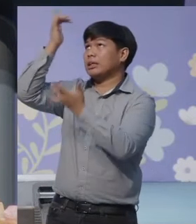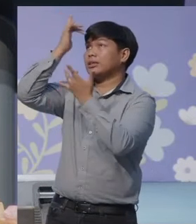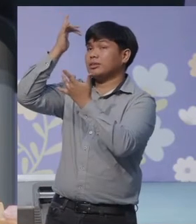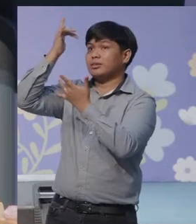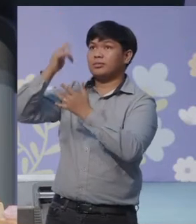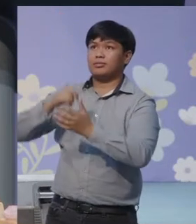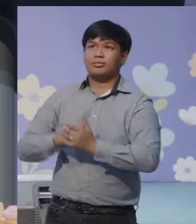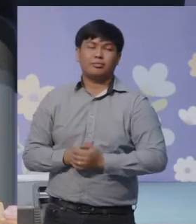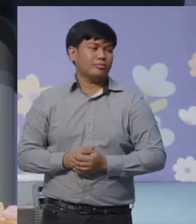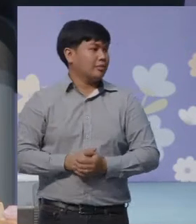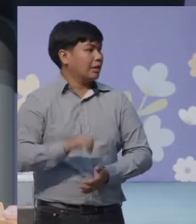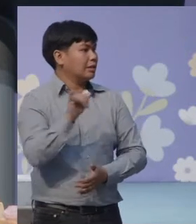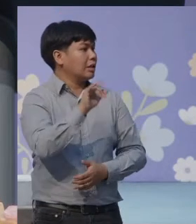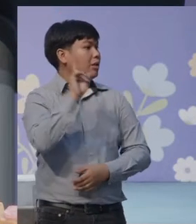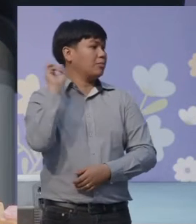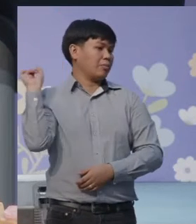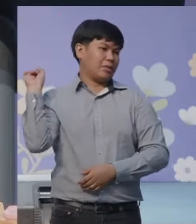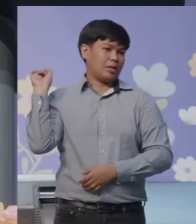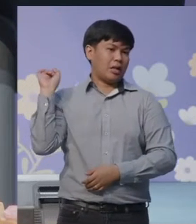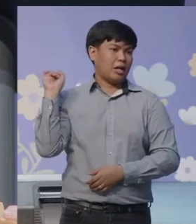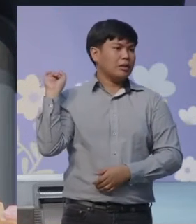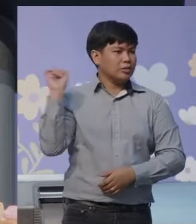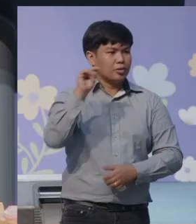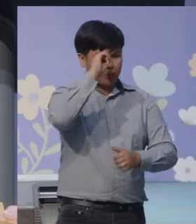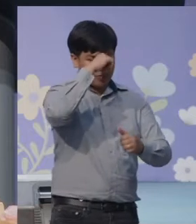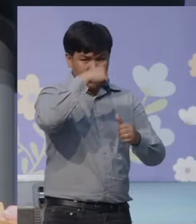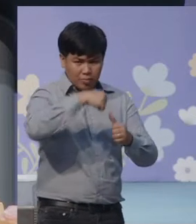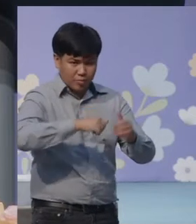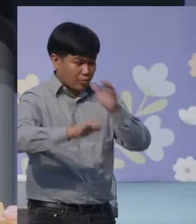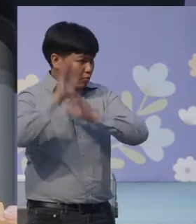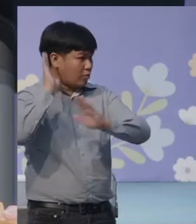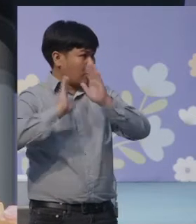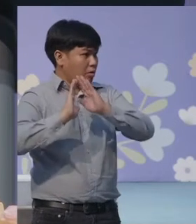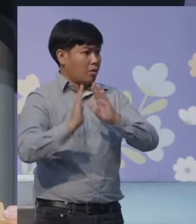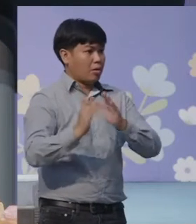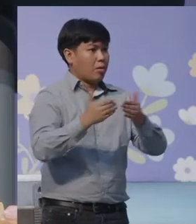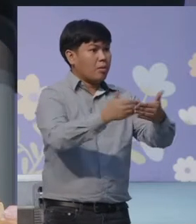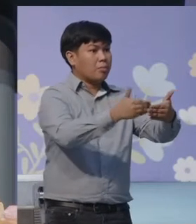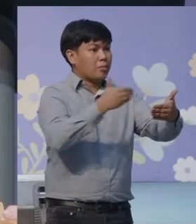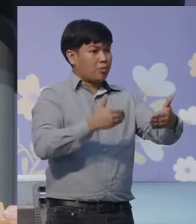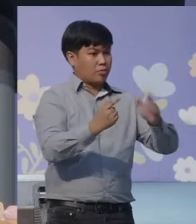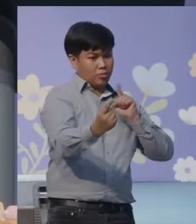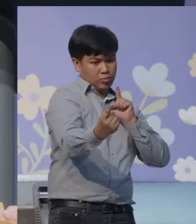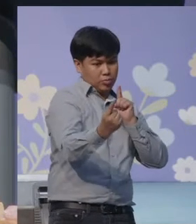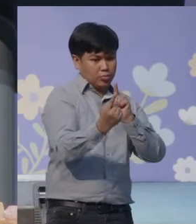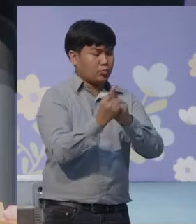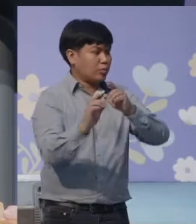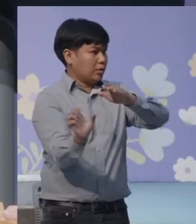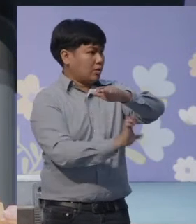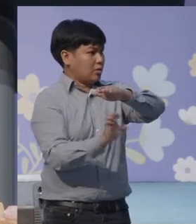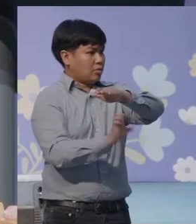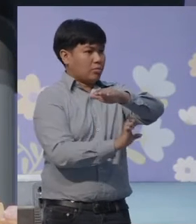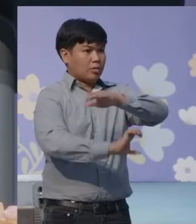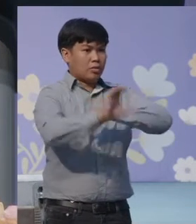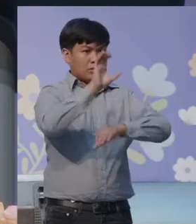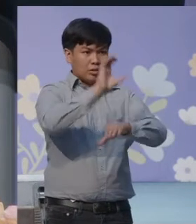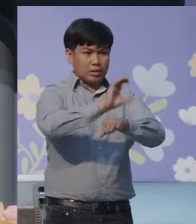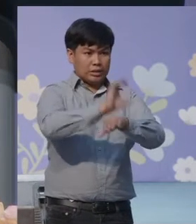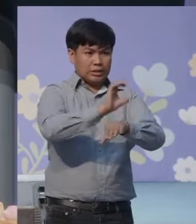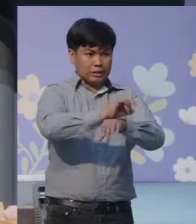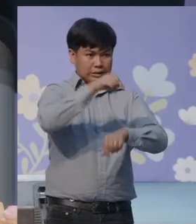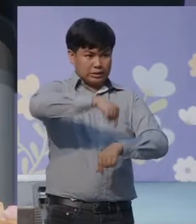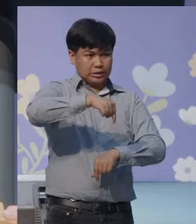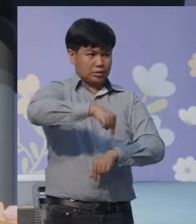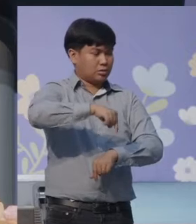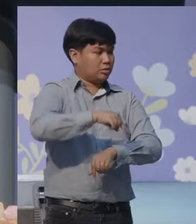Pati na rin ako. Tatandaan ko pa bago ako humarap sa mga elders nung tanghaling yun, nung